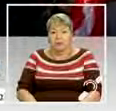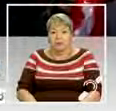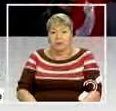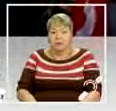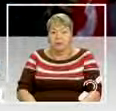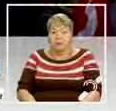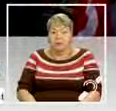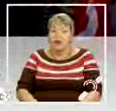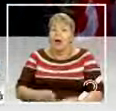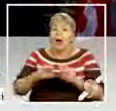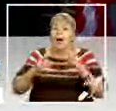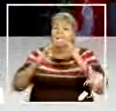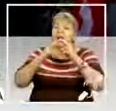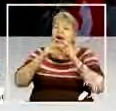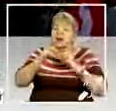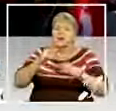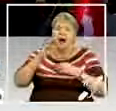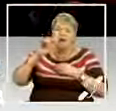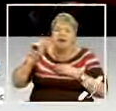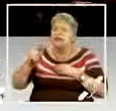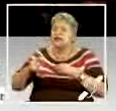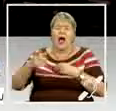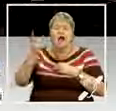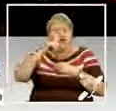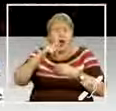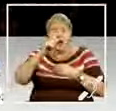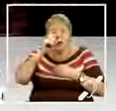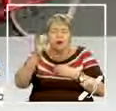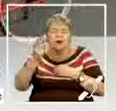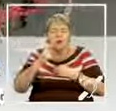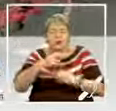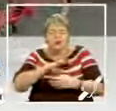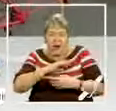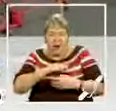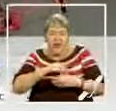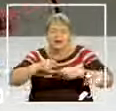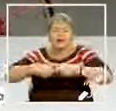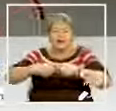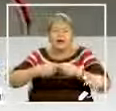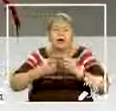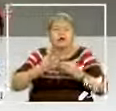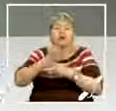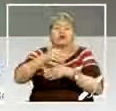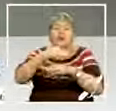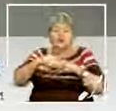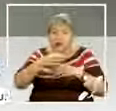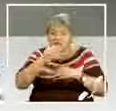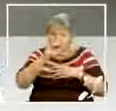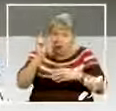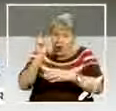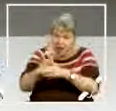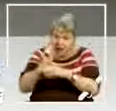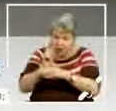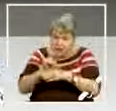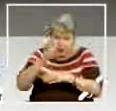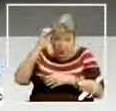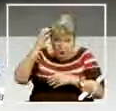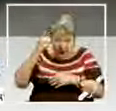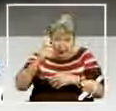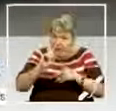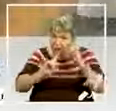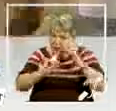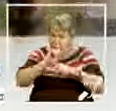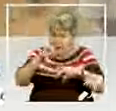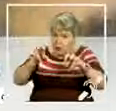la Paris Marsilia sunt în stradă și atrag atenția Guvernului că dacă nu va face un